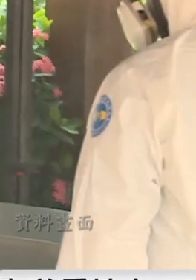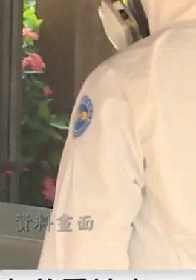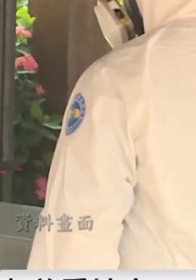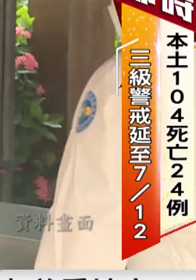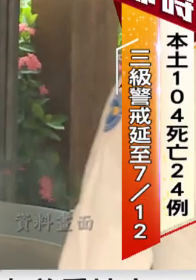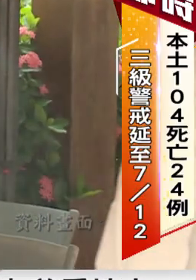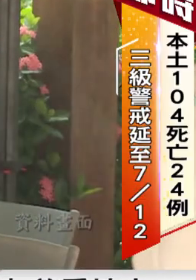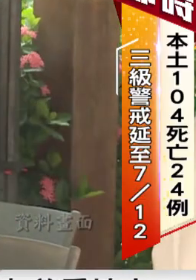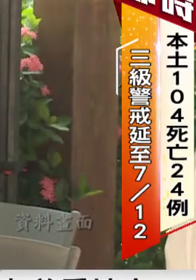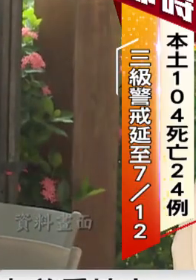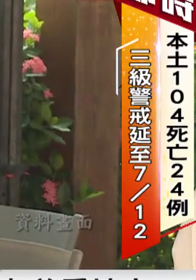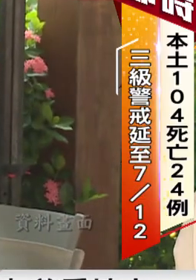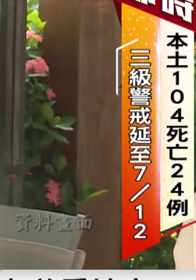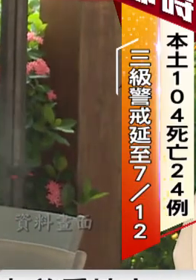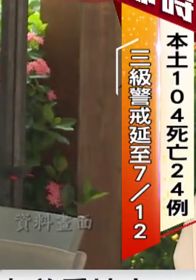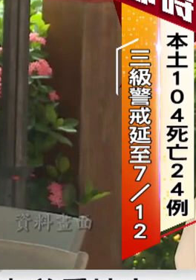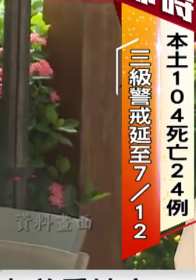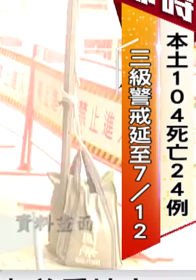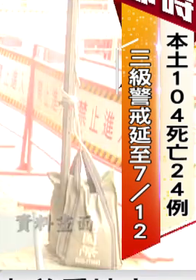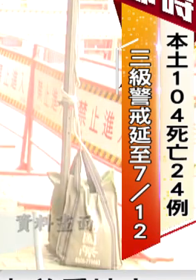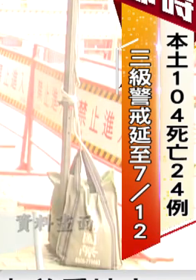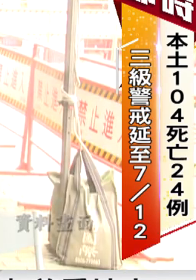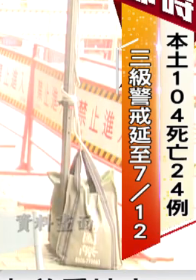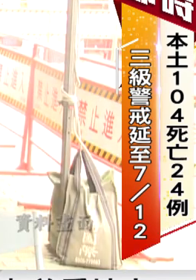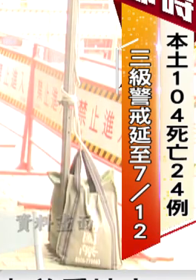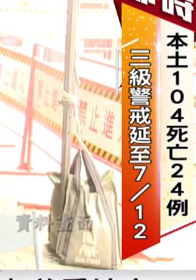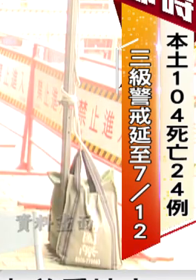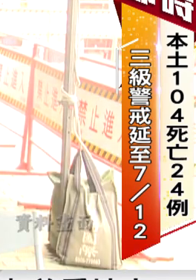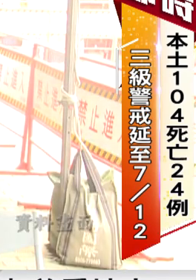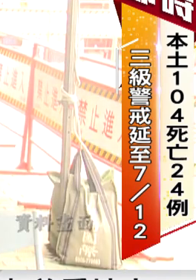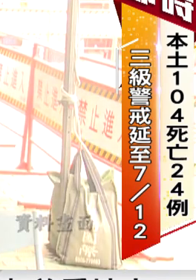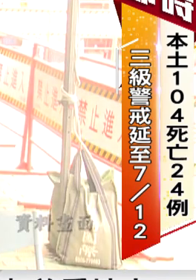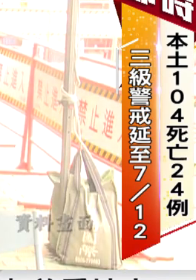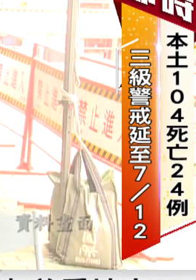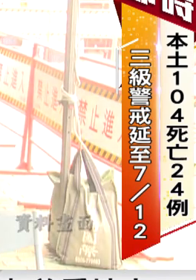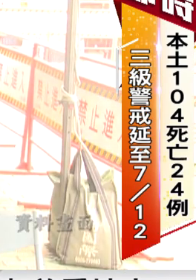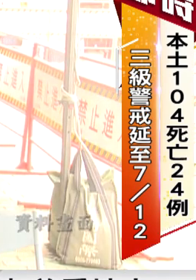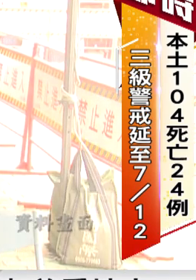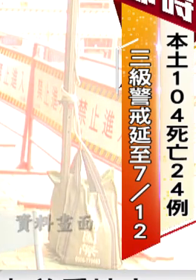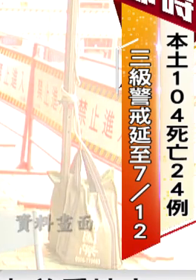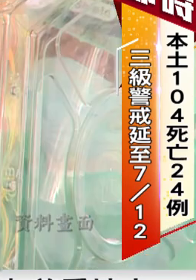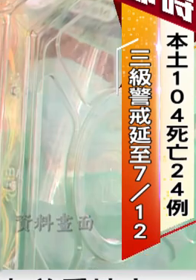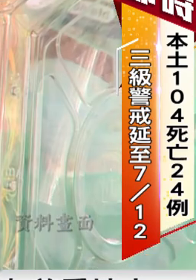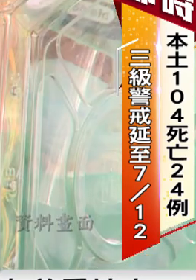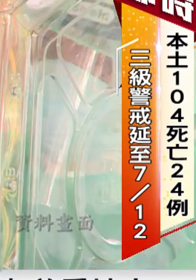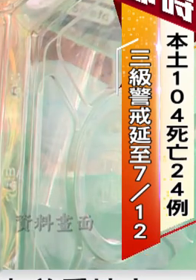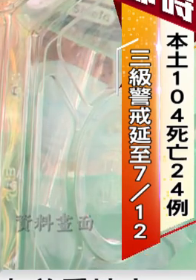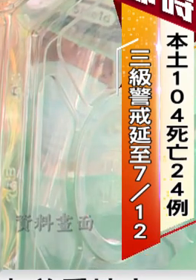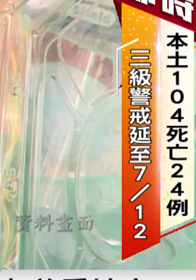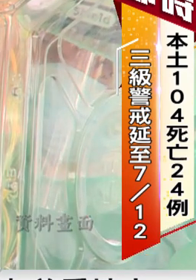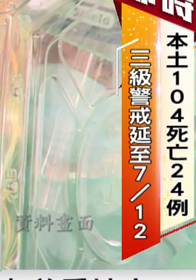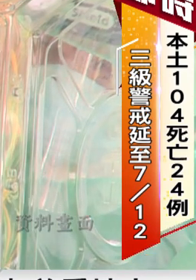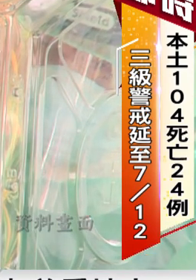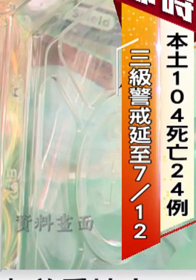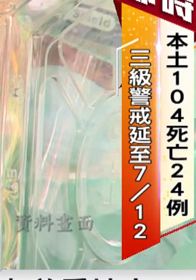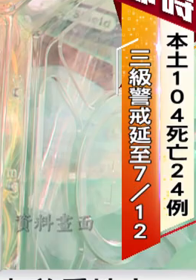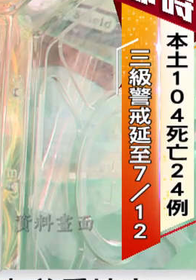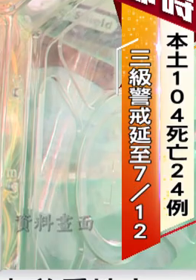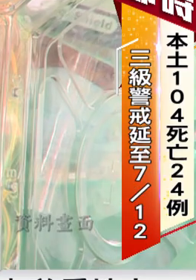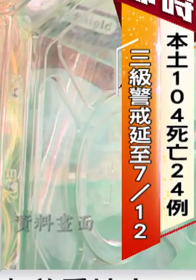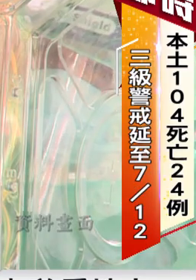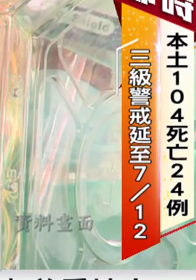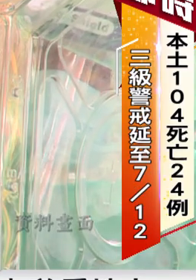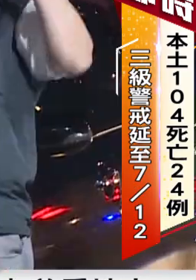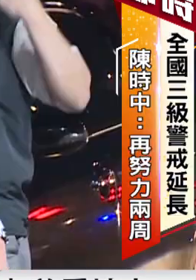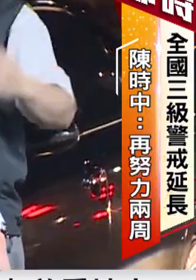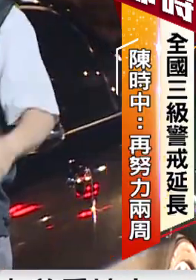这回采纳中央做法，快筛阴性者可直接拿入场券。不过北农事件，中央地方角力不断，就连视